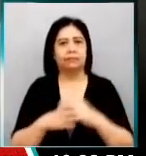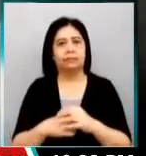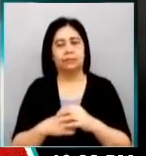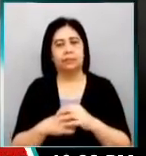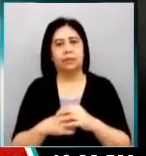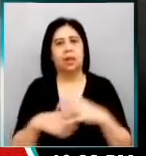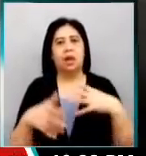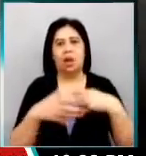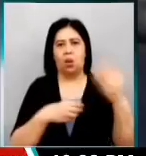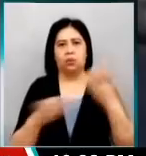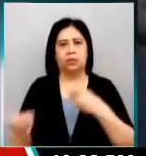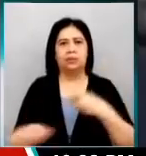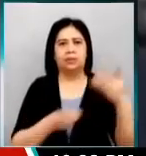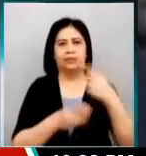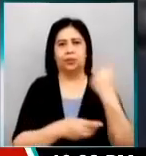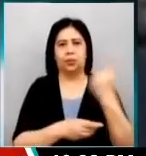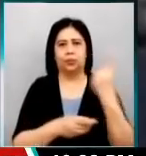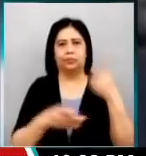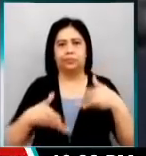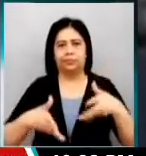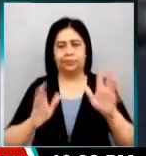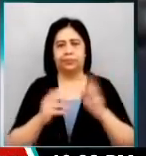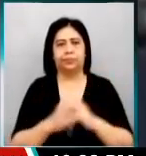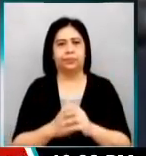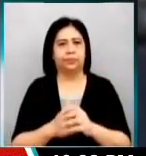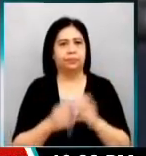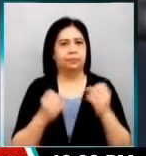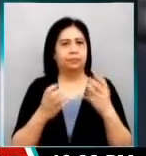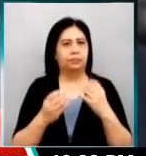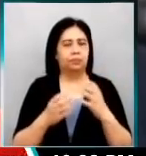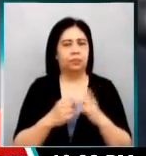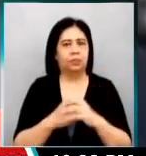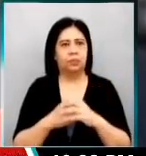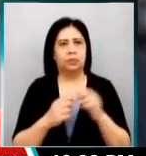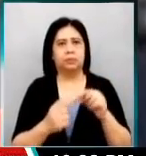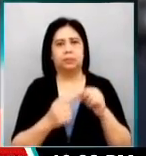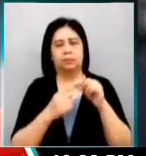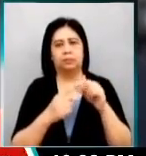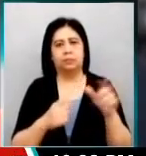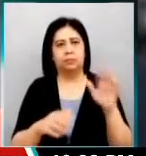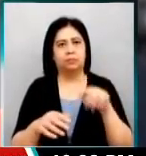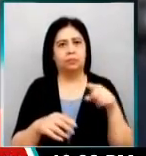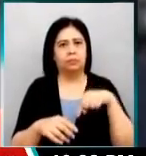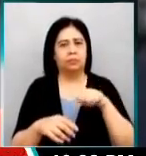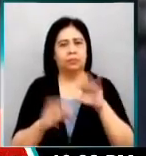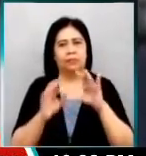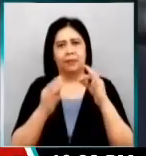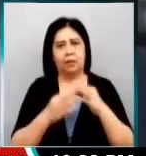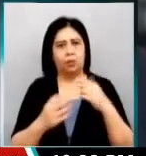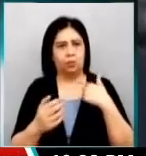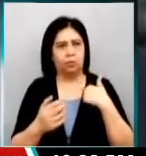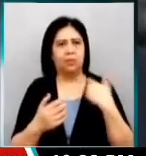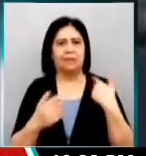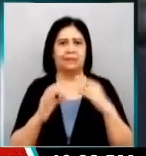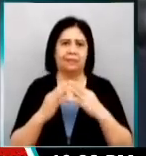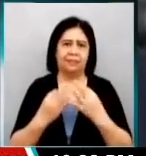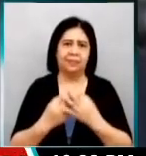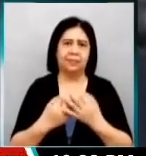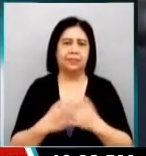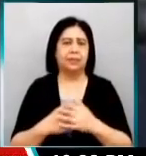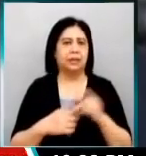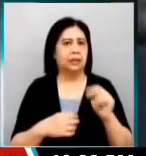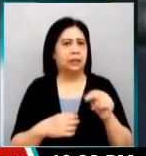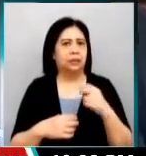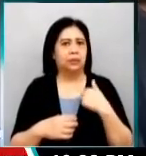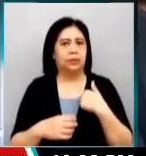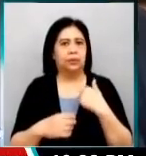delivery lang muna ang pwede. Malaking epekto po sa, lalo na lang po sa akin, pamilyado po ako. Kailangan ko ng